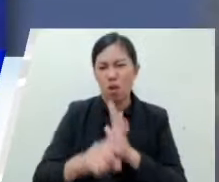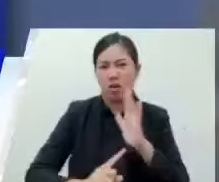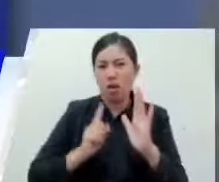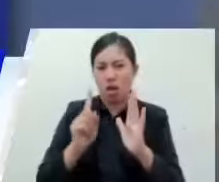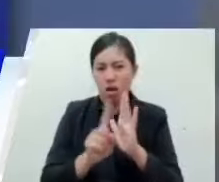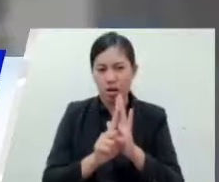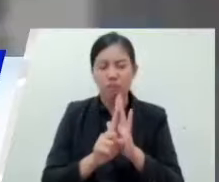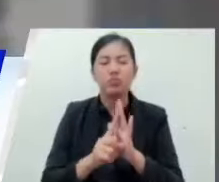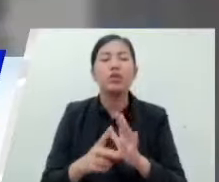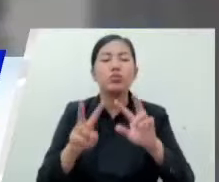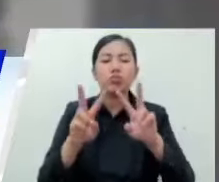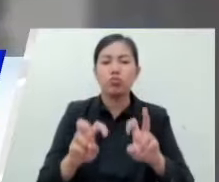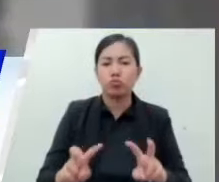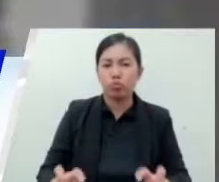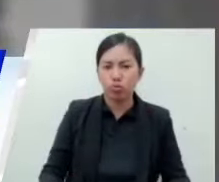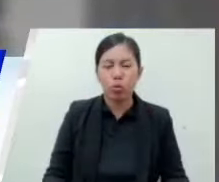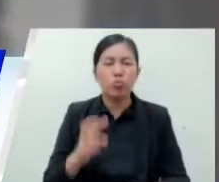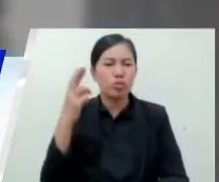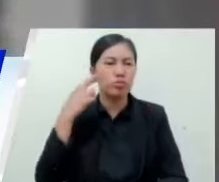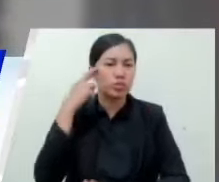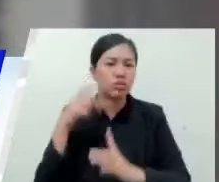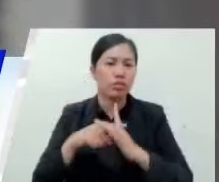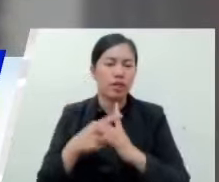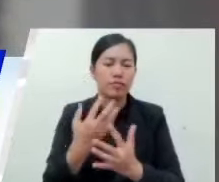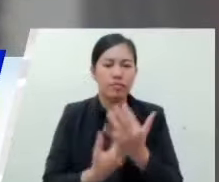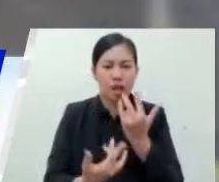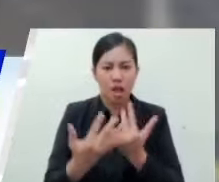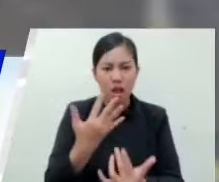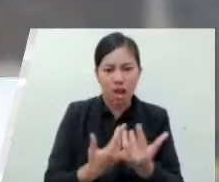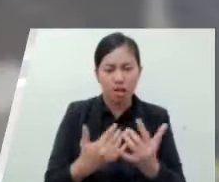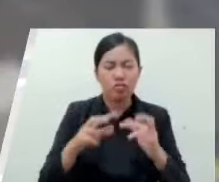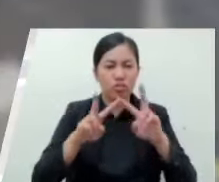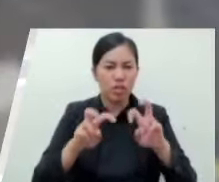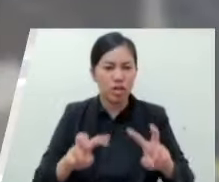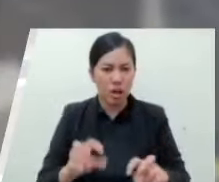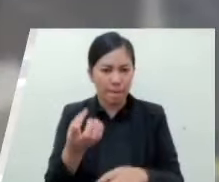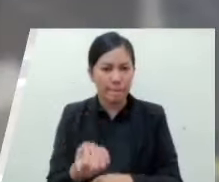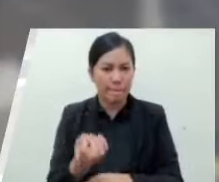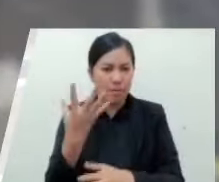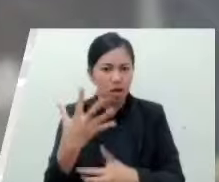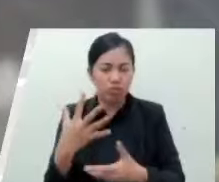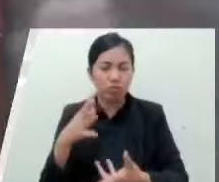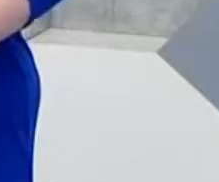halaga ng kabuoang pinsala. Walang ulat na nasaktan o nasawi.